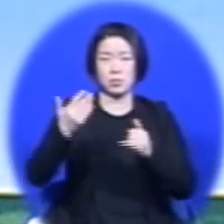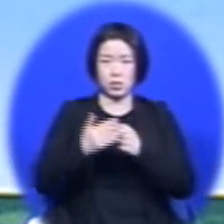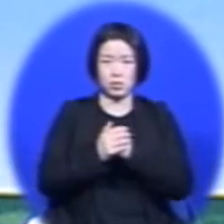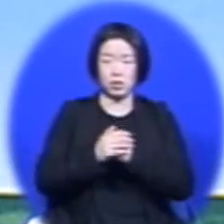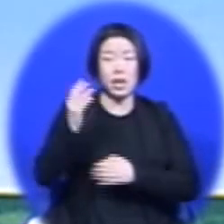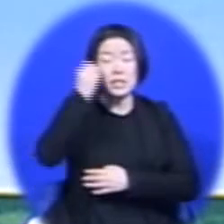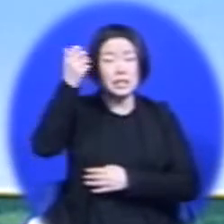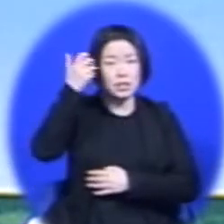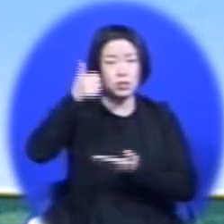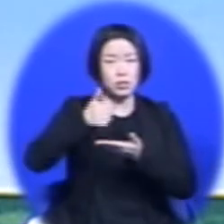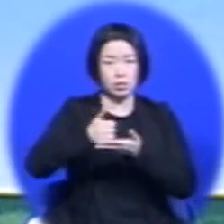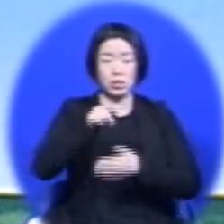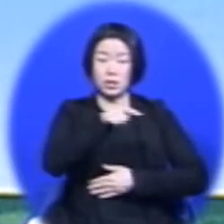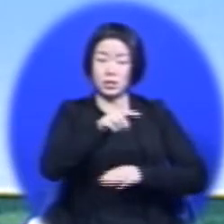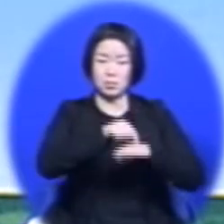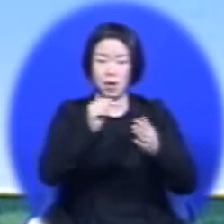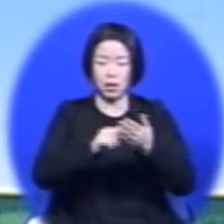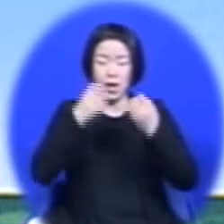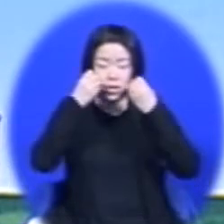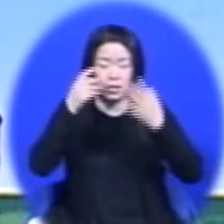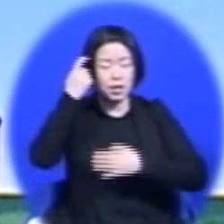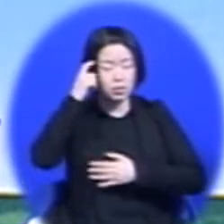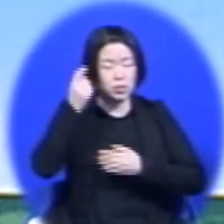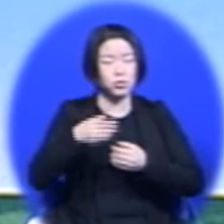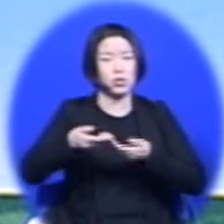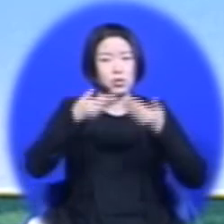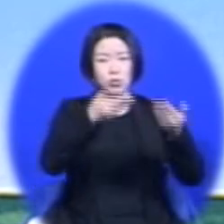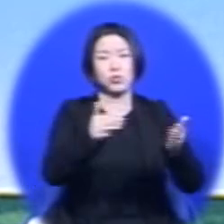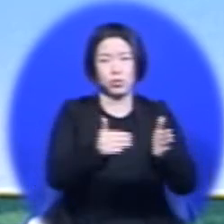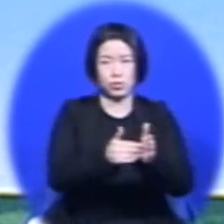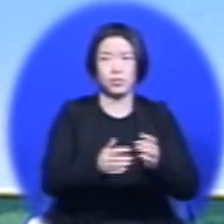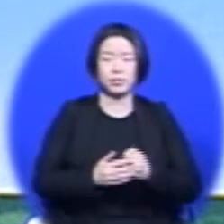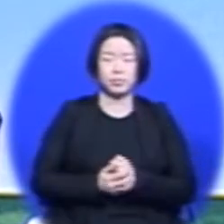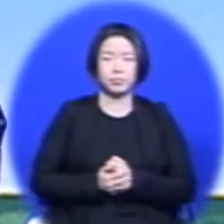성령께서 그 마음에 새 정신을 불어넣어 주신 겁니다.